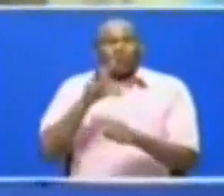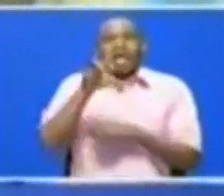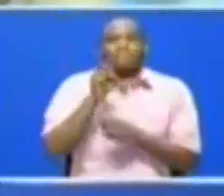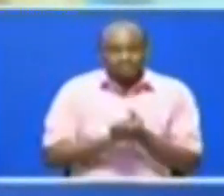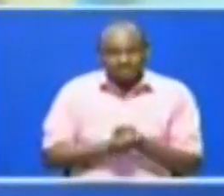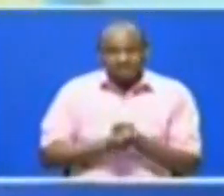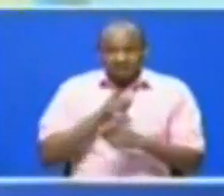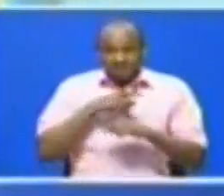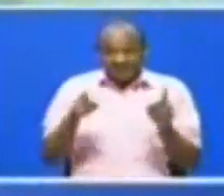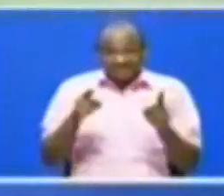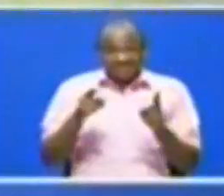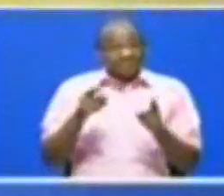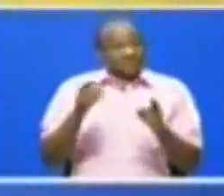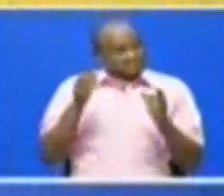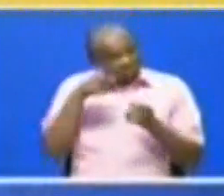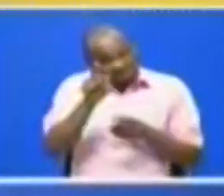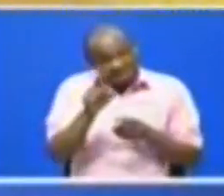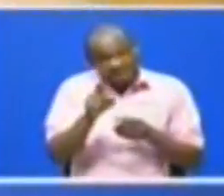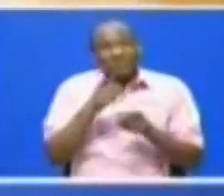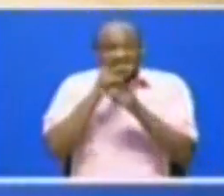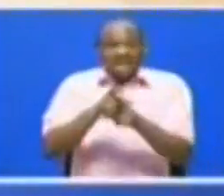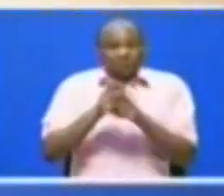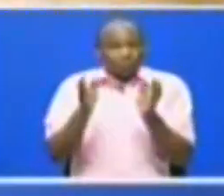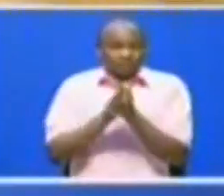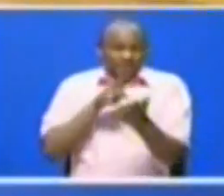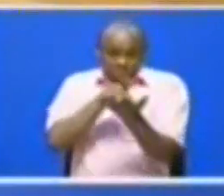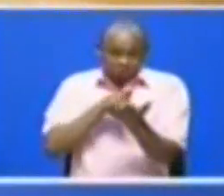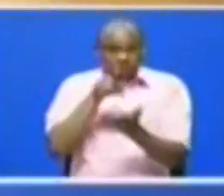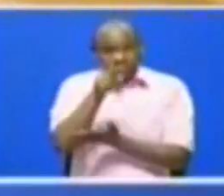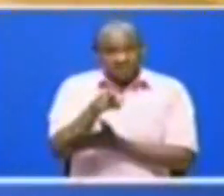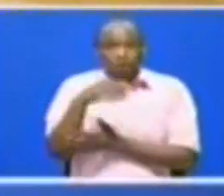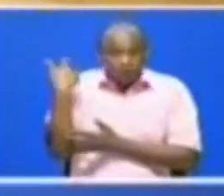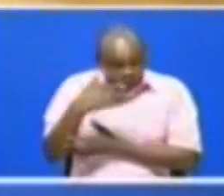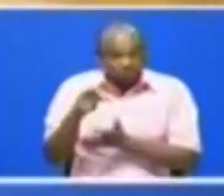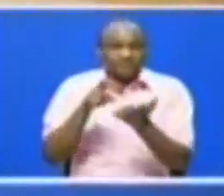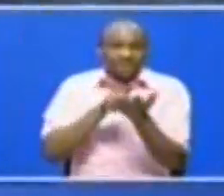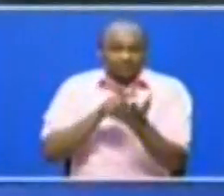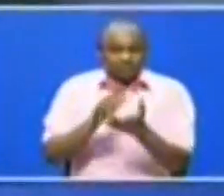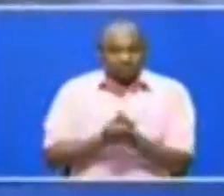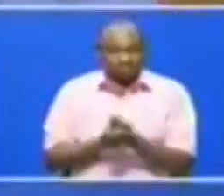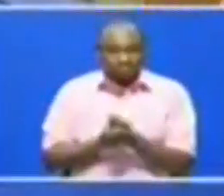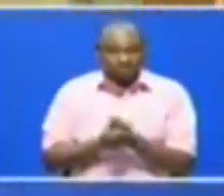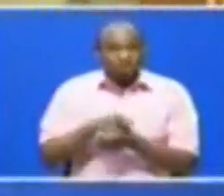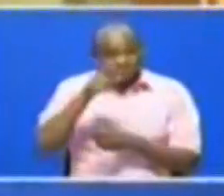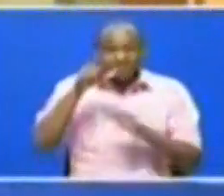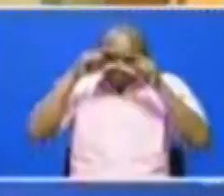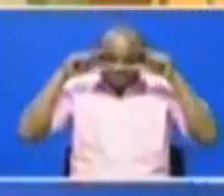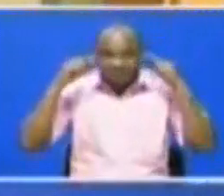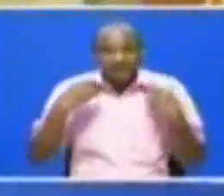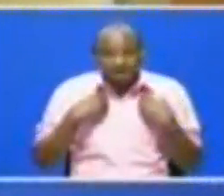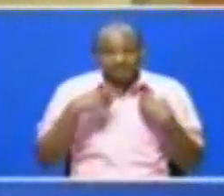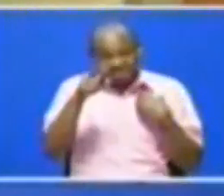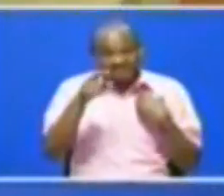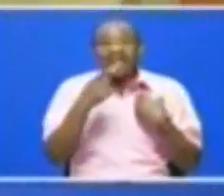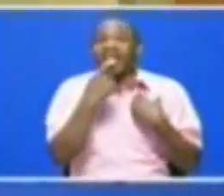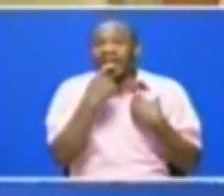sio sababu kuu ya kumfanya Kioko kutojihadhari na sumu kutoka marafiki wake wasio wa kawaida. Nafaa miwani kwa sababu huyu ni red